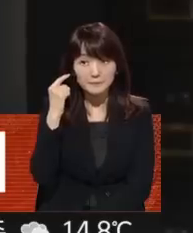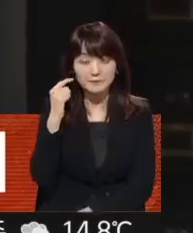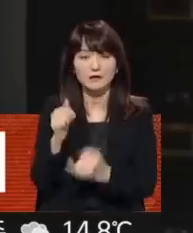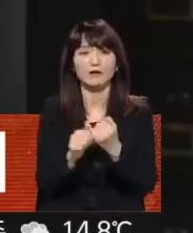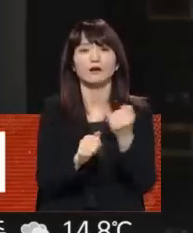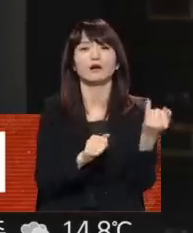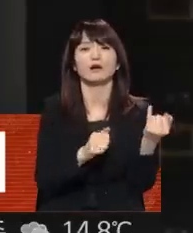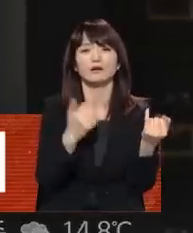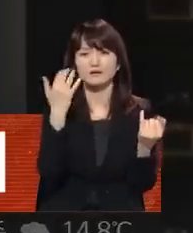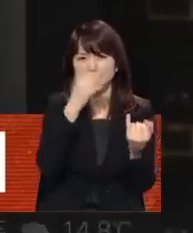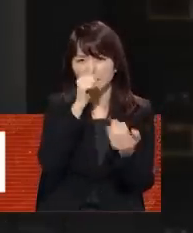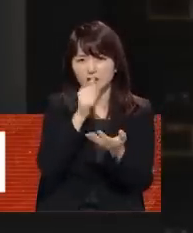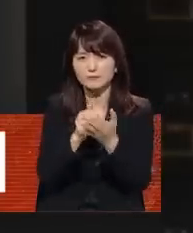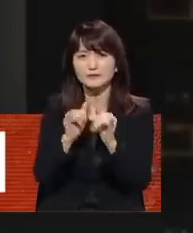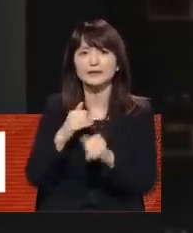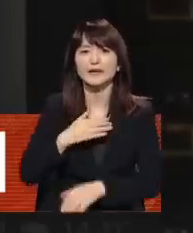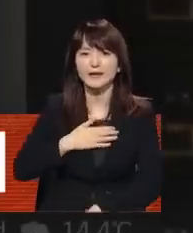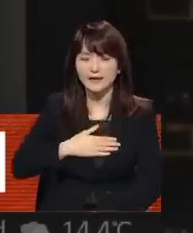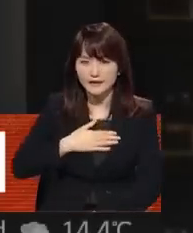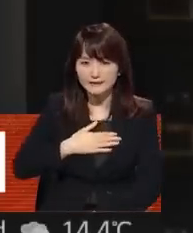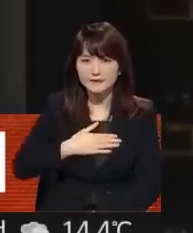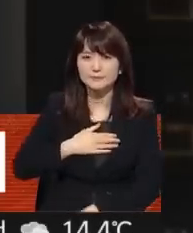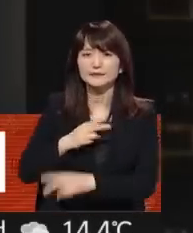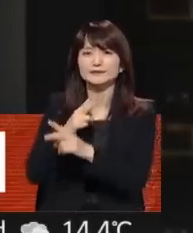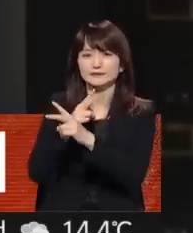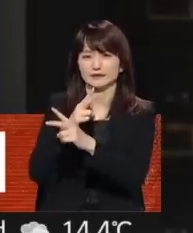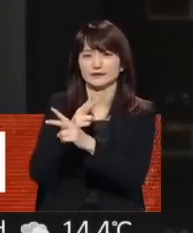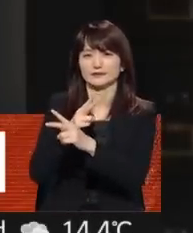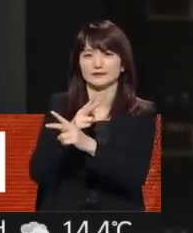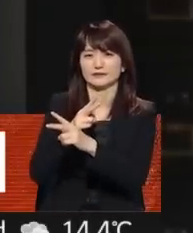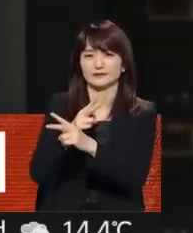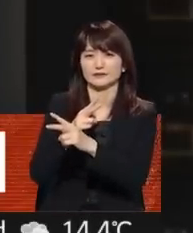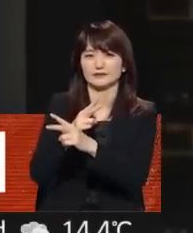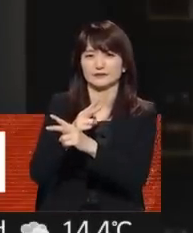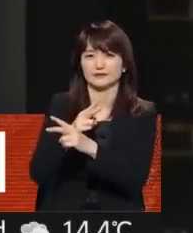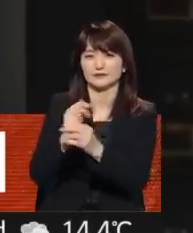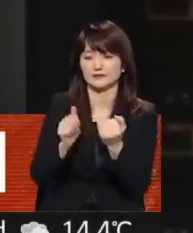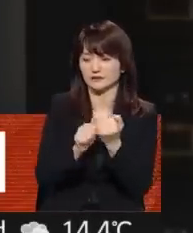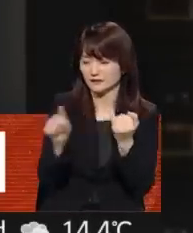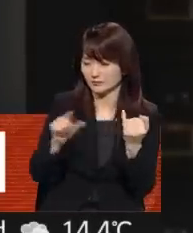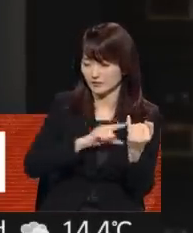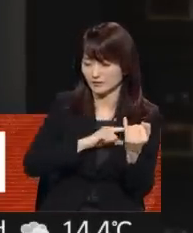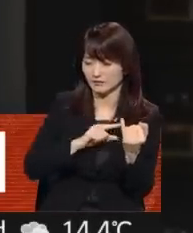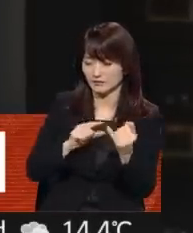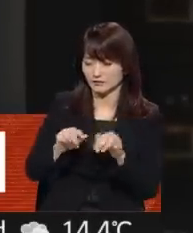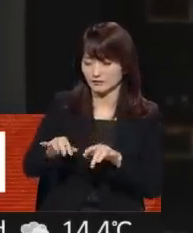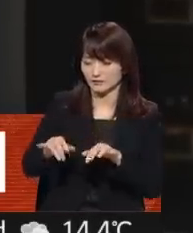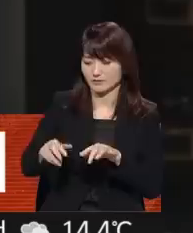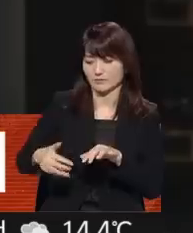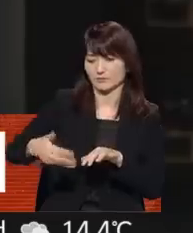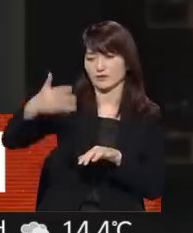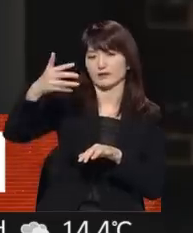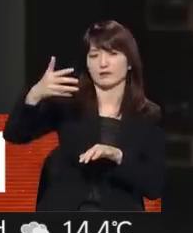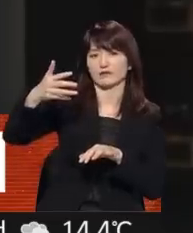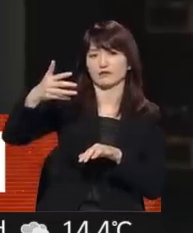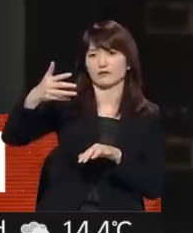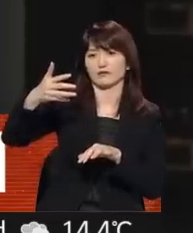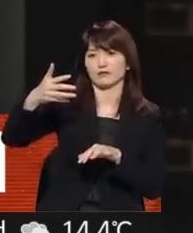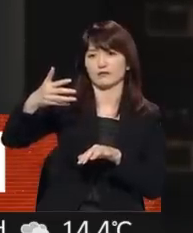아내분이 성범죄자 알림이 사이트에서 남편 이름을 조회 세상에